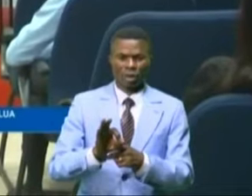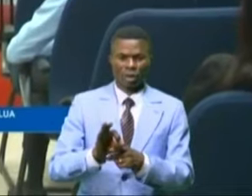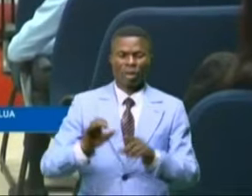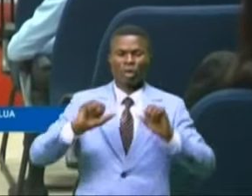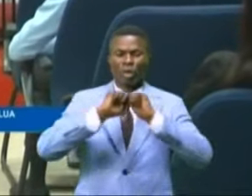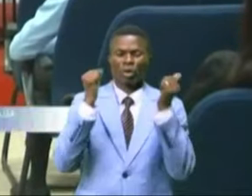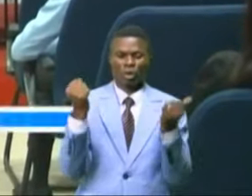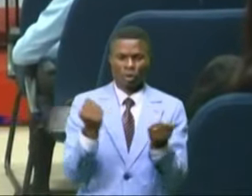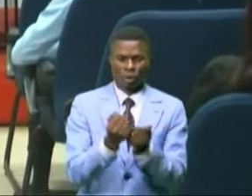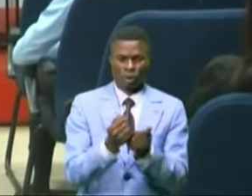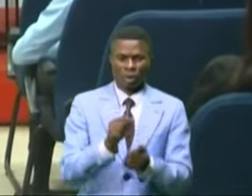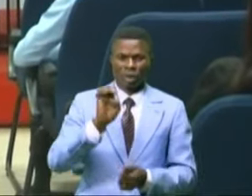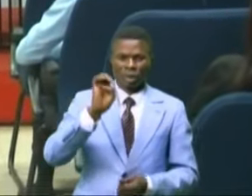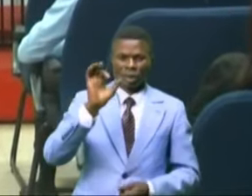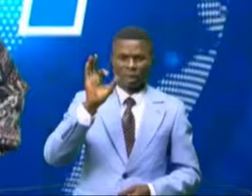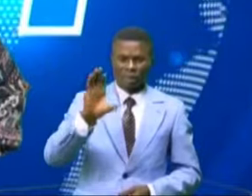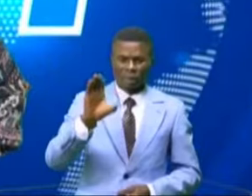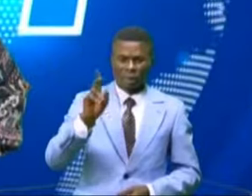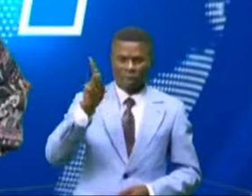sociales, CPNS.